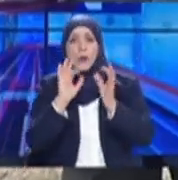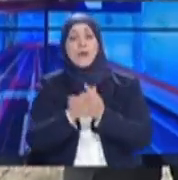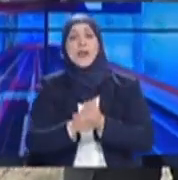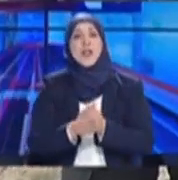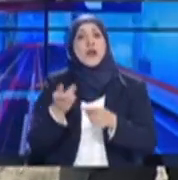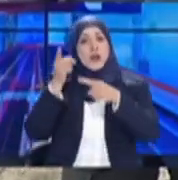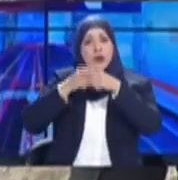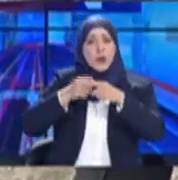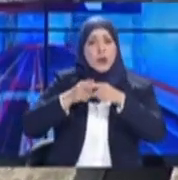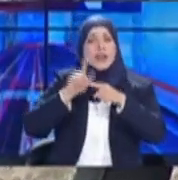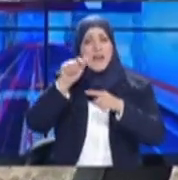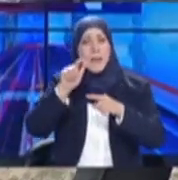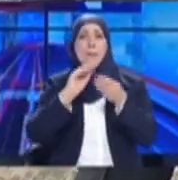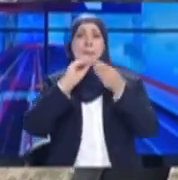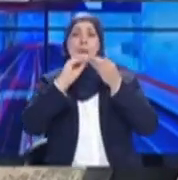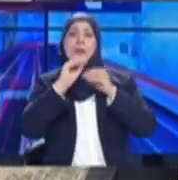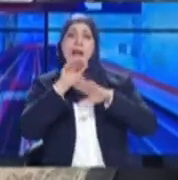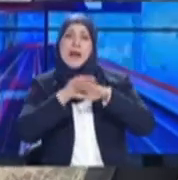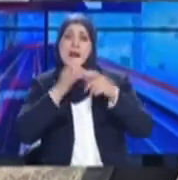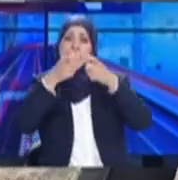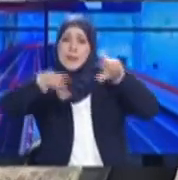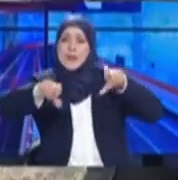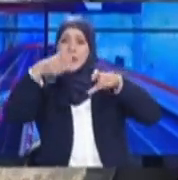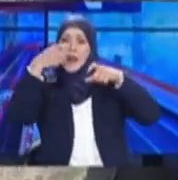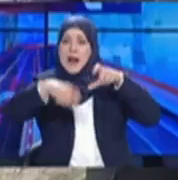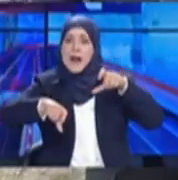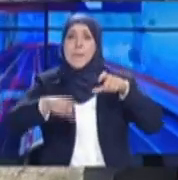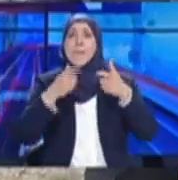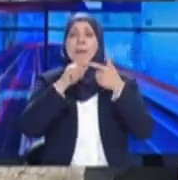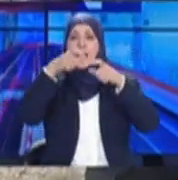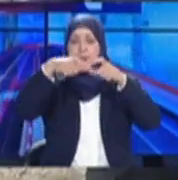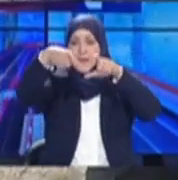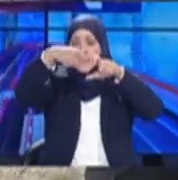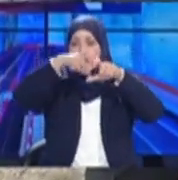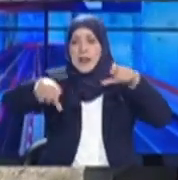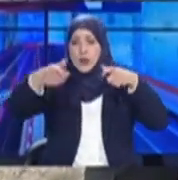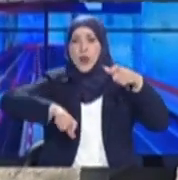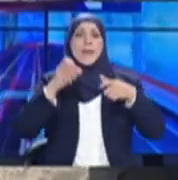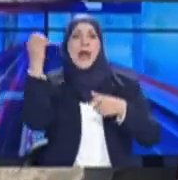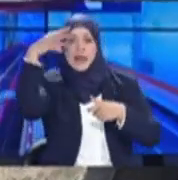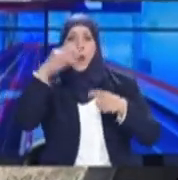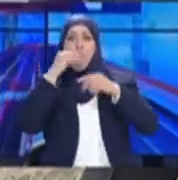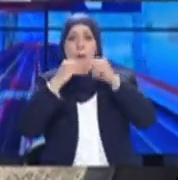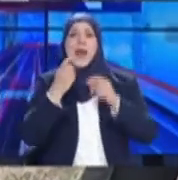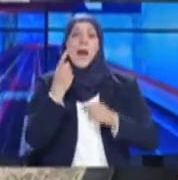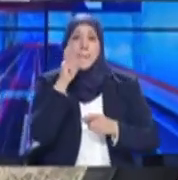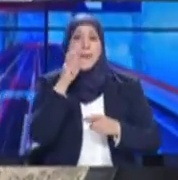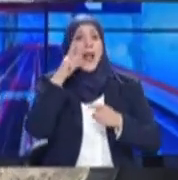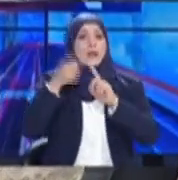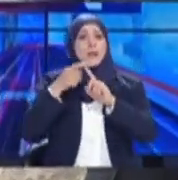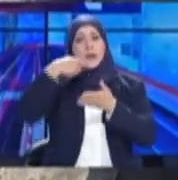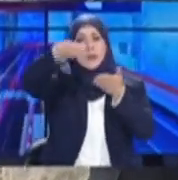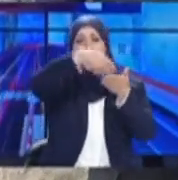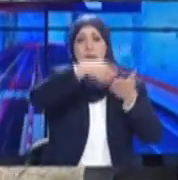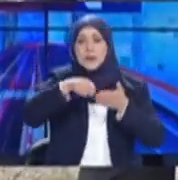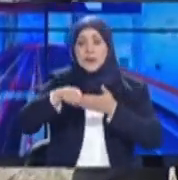من ديون جمعيه المائيه لاعاده التيار الرباعيه الجمعيه المائيه وتوفير المياه الصالحه للشراب ه العدد سيد